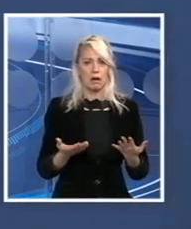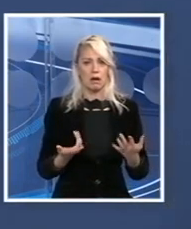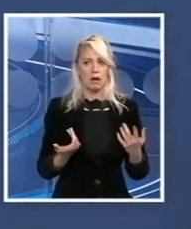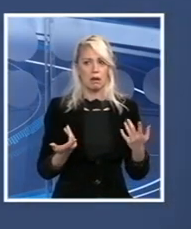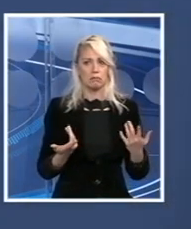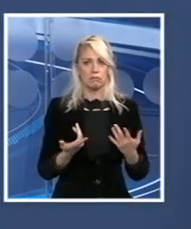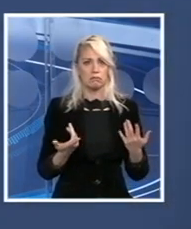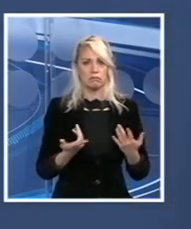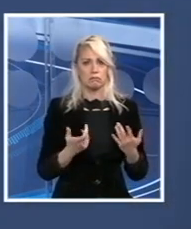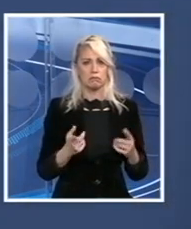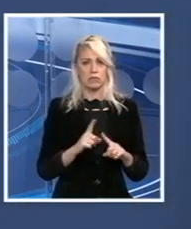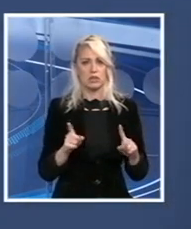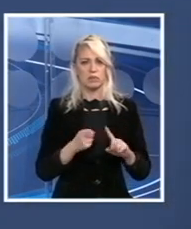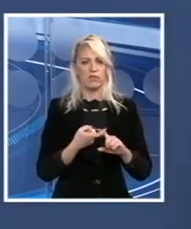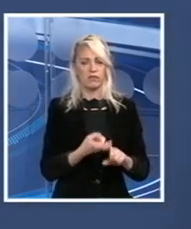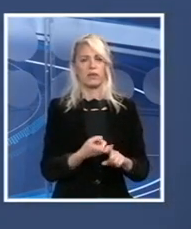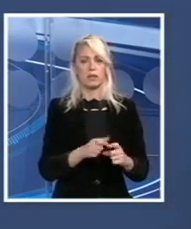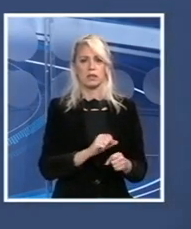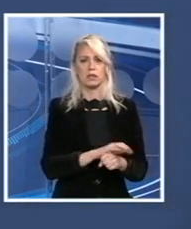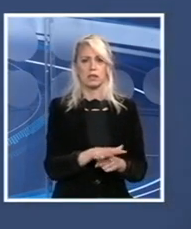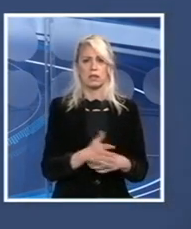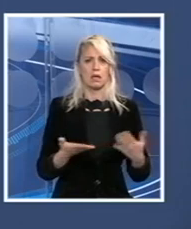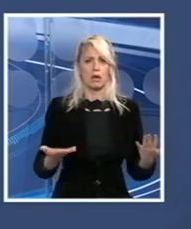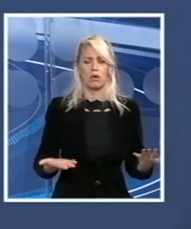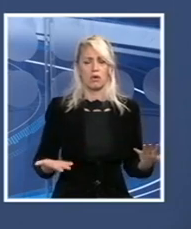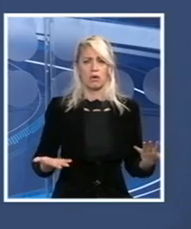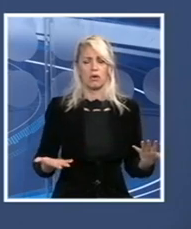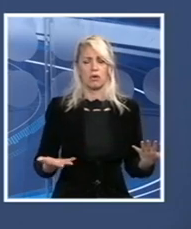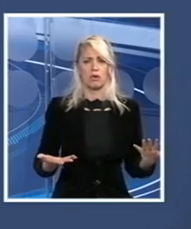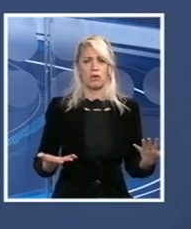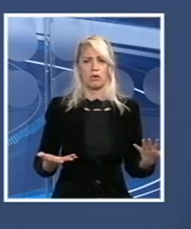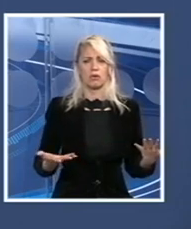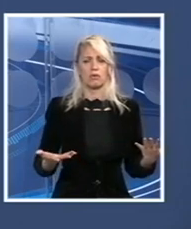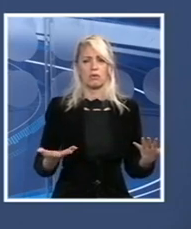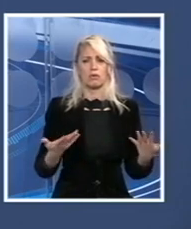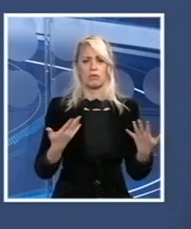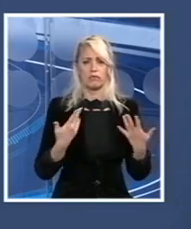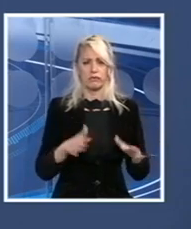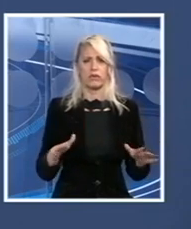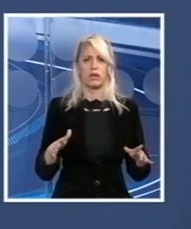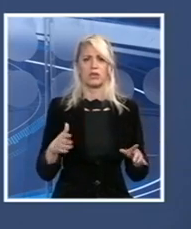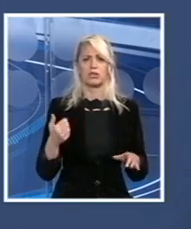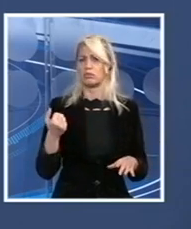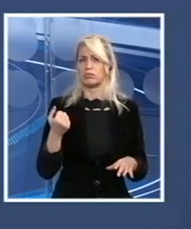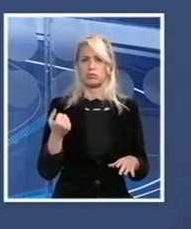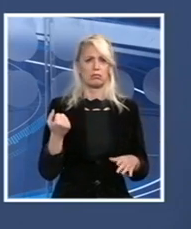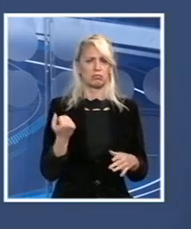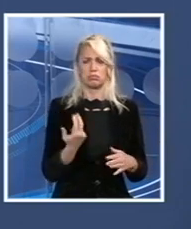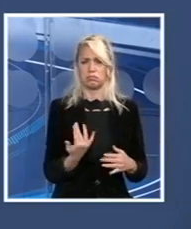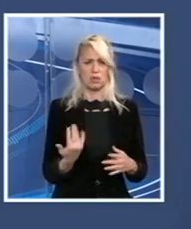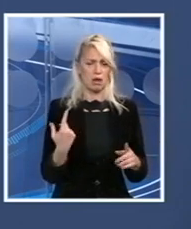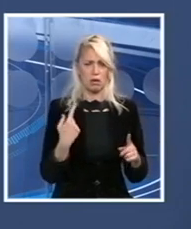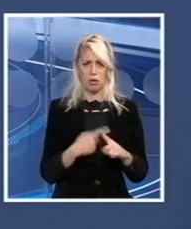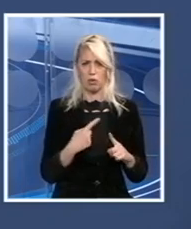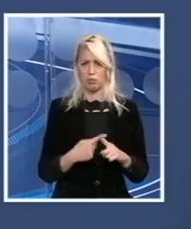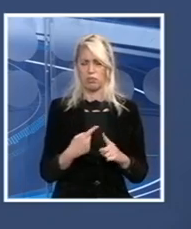pandemijsku situaciju koju sada imamo. Pričali smo o tome više puta. Doće